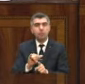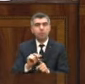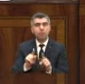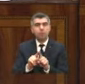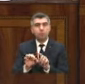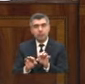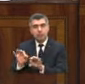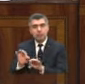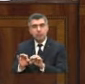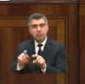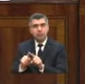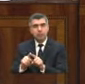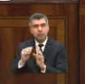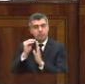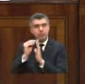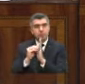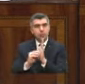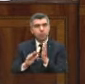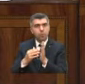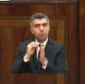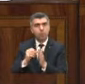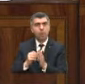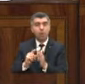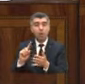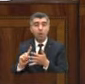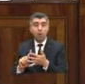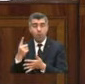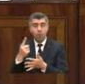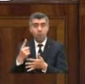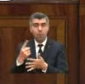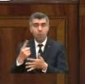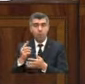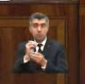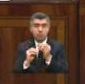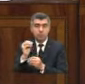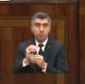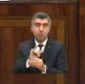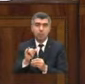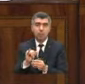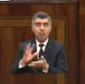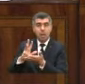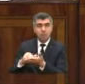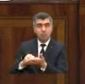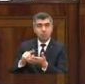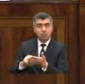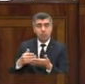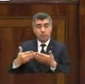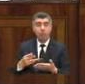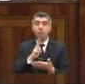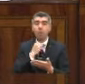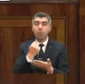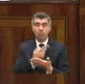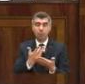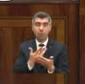يعني التنفيذ ديال هذا الشيء بالتدريج، راه هذاك الشيء الاول ما كانش مكلف جدا اذا استدنينا الراميد، والراميد الحكومه ديالكم السيد